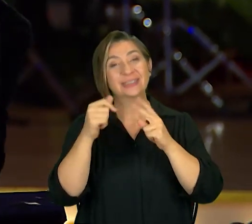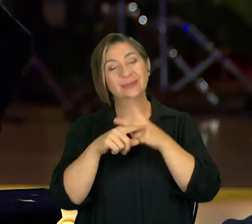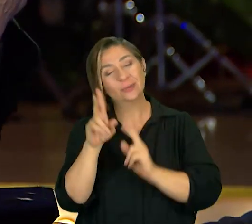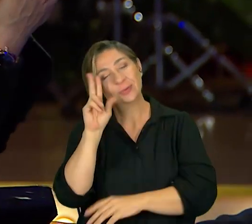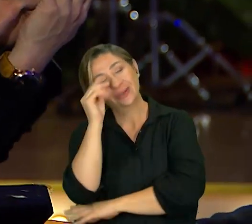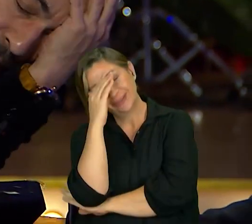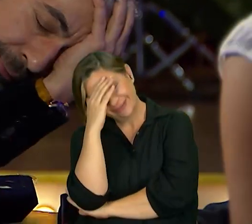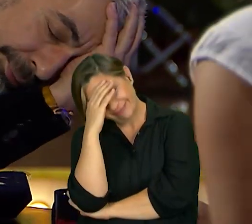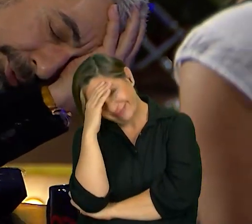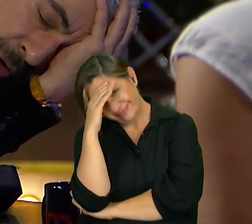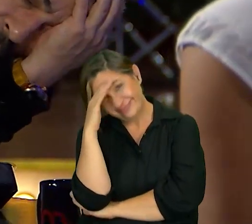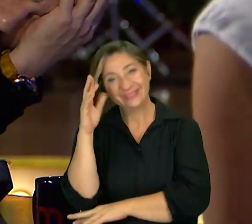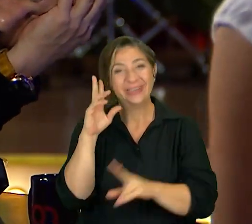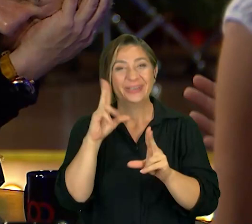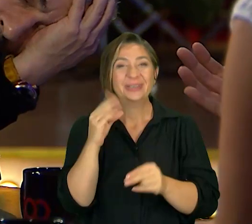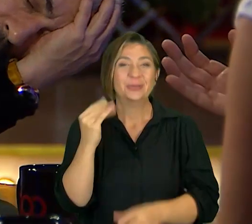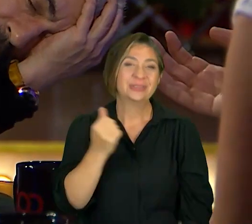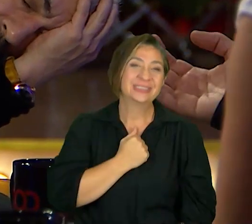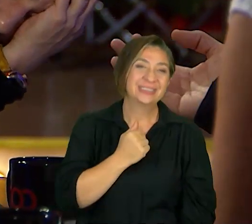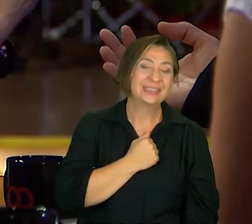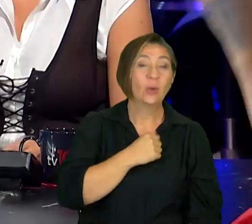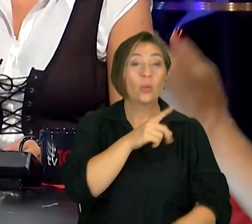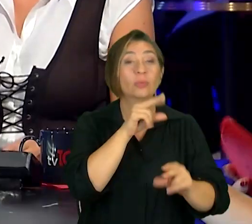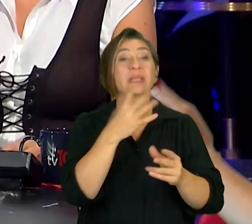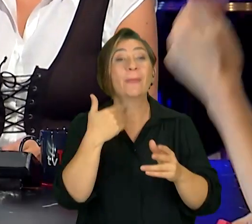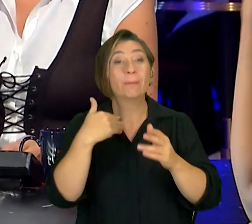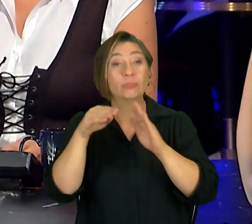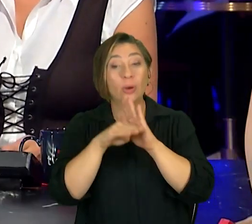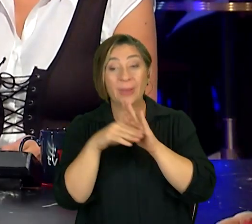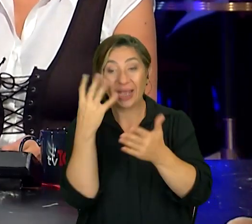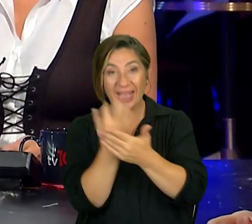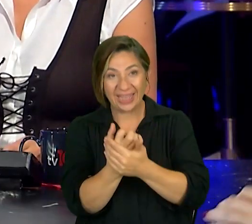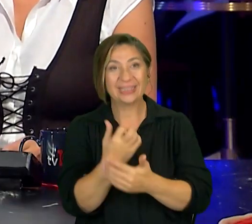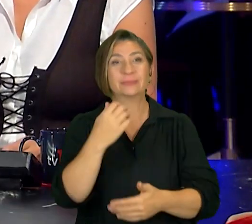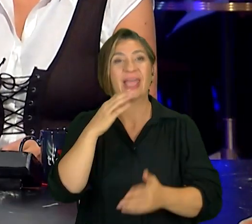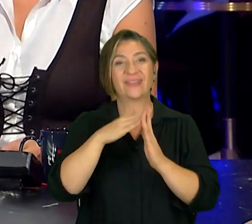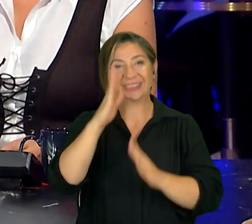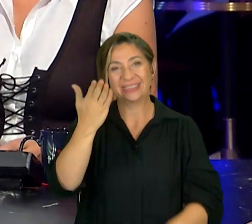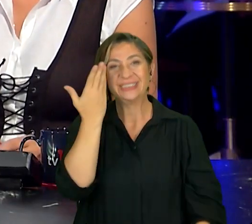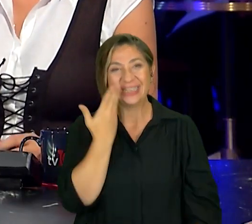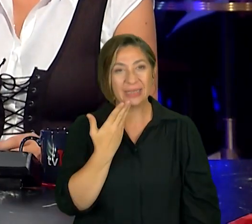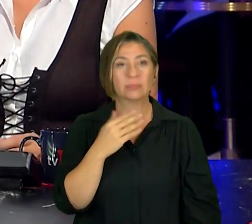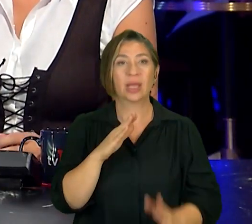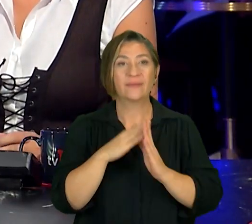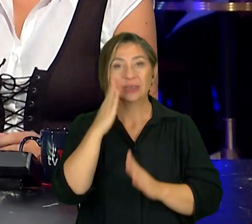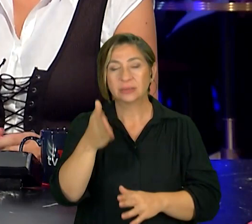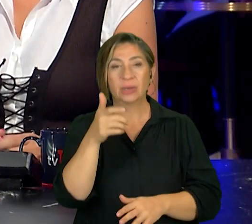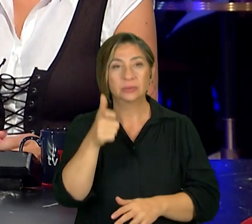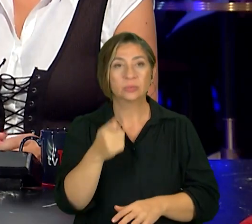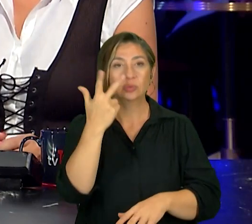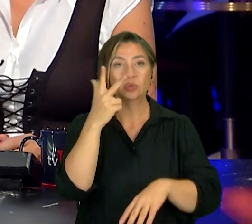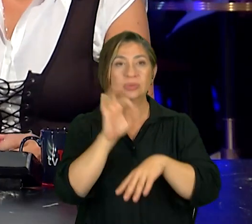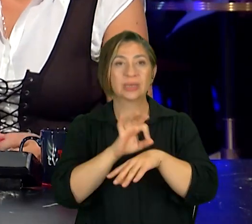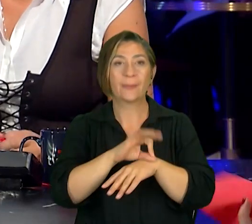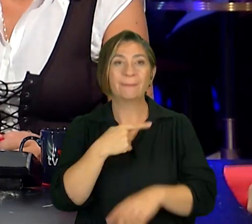uyuyor da filan. Çok ya değerli. Cengiz'in uyuması önemli. Ben programı kaydettim eve gidince seyrederim diye canlı yayında. Evet. Eve gittim açtım 3. dakikada